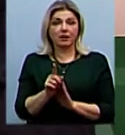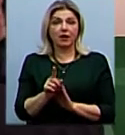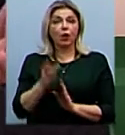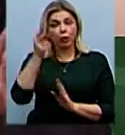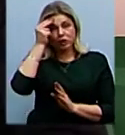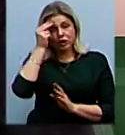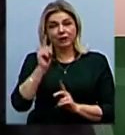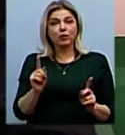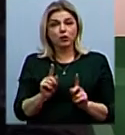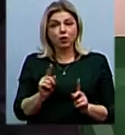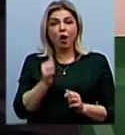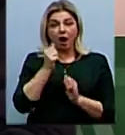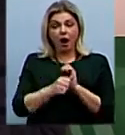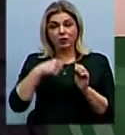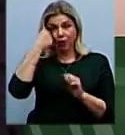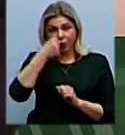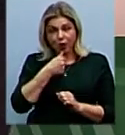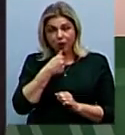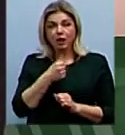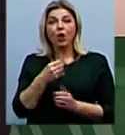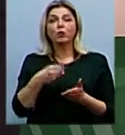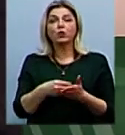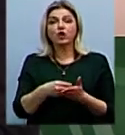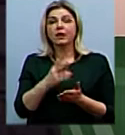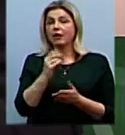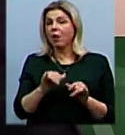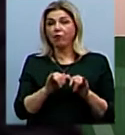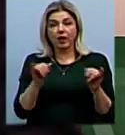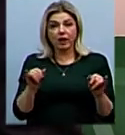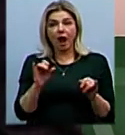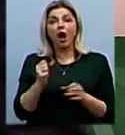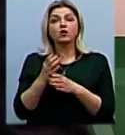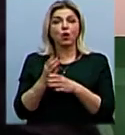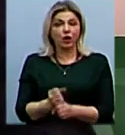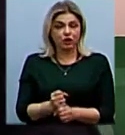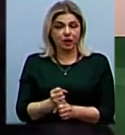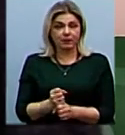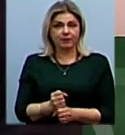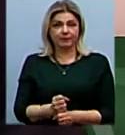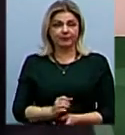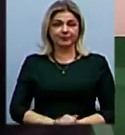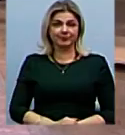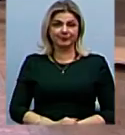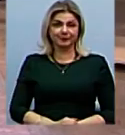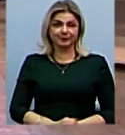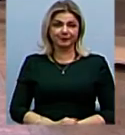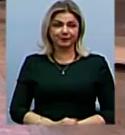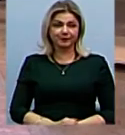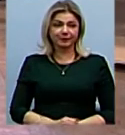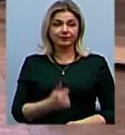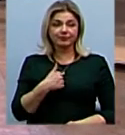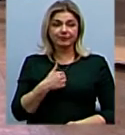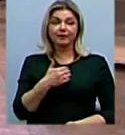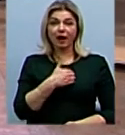что из года в год у нас бюджет не то что не увеличивается, а еще и сокращается. Угу. Дякую. Не, ну, я